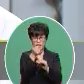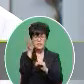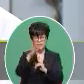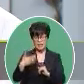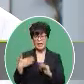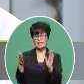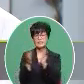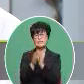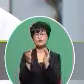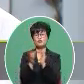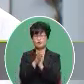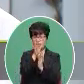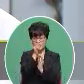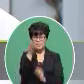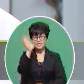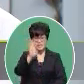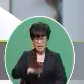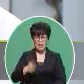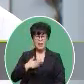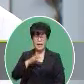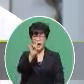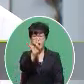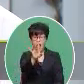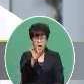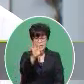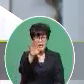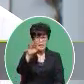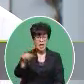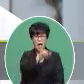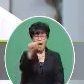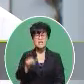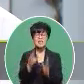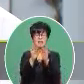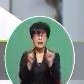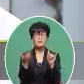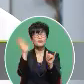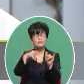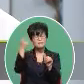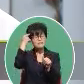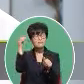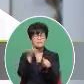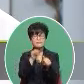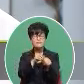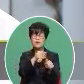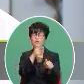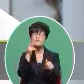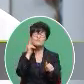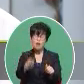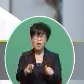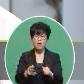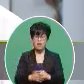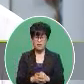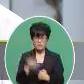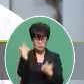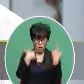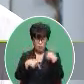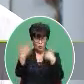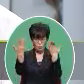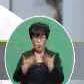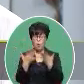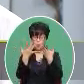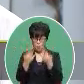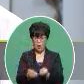율리안 아시아 이미 얻기 때문에 굉장히 주로 많이 괴롭혔습니다 오면은 제가 많이 속상하고 상처도 받았는데